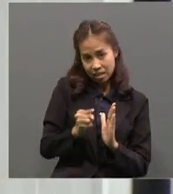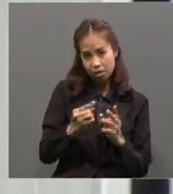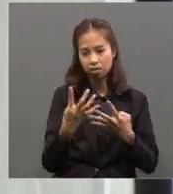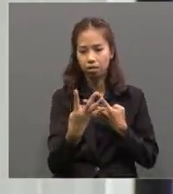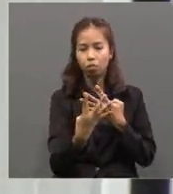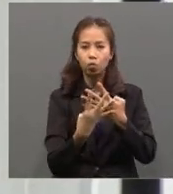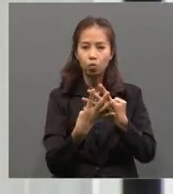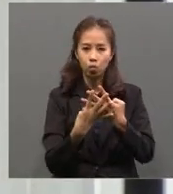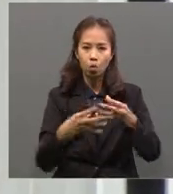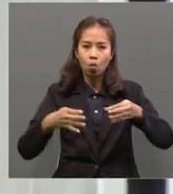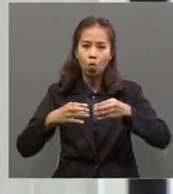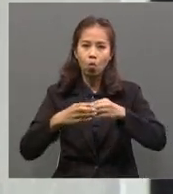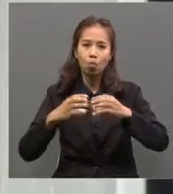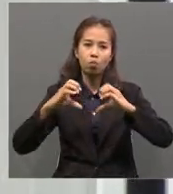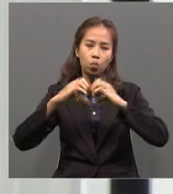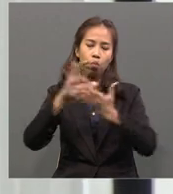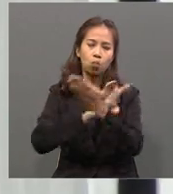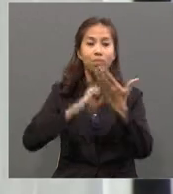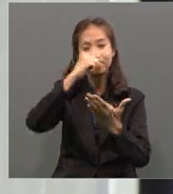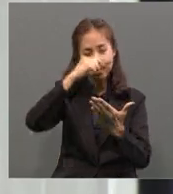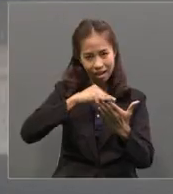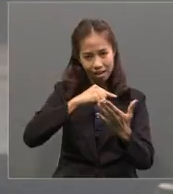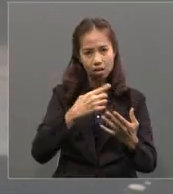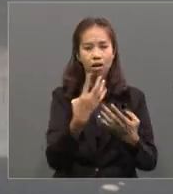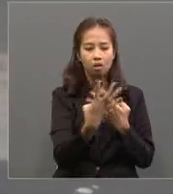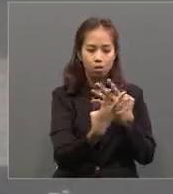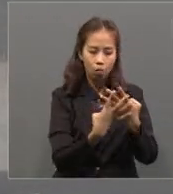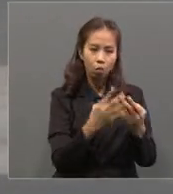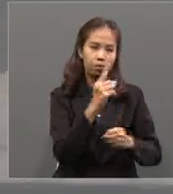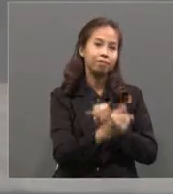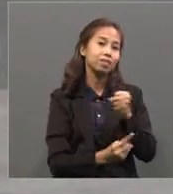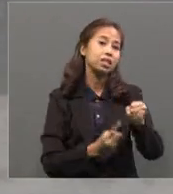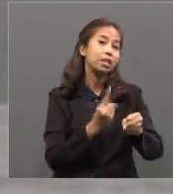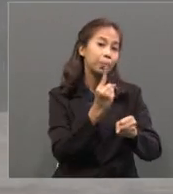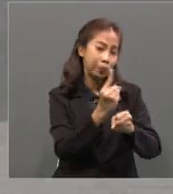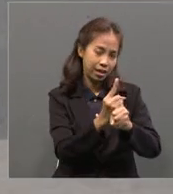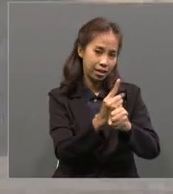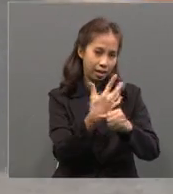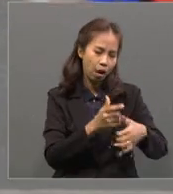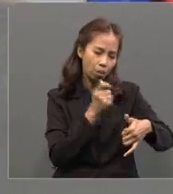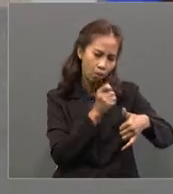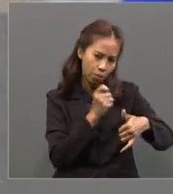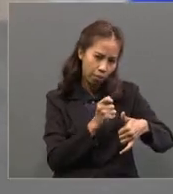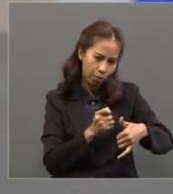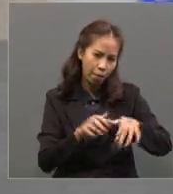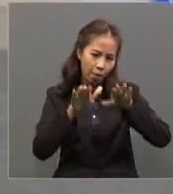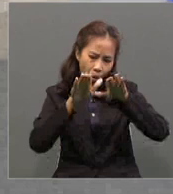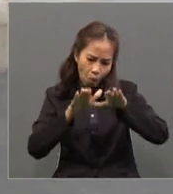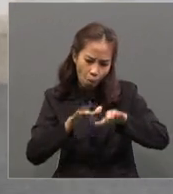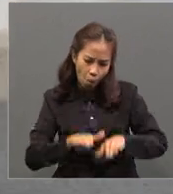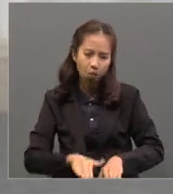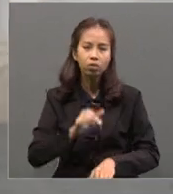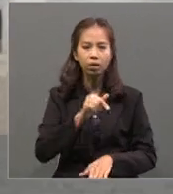ส.สภูมิใจไทย 3รายจำคุกคนละ 1ปีแต่ไต่สวนแล้วมีเหตุให้บรรเทาโทษจึงลดโทษ 1ใน 4